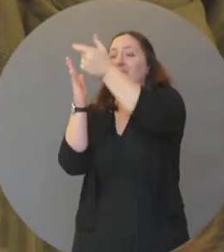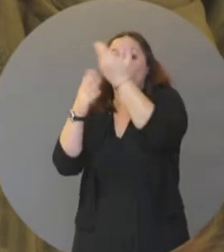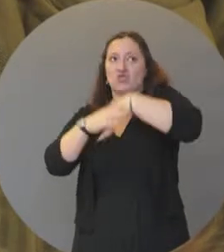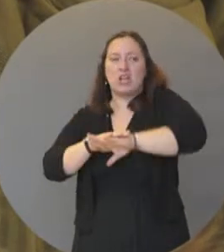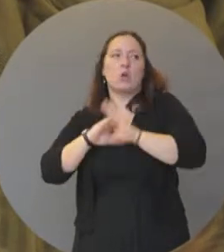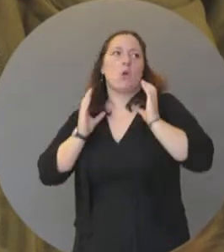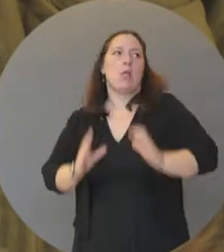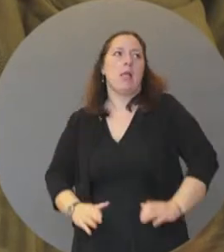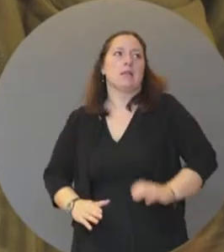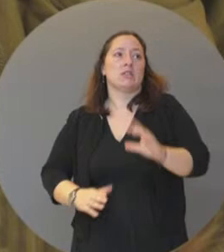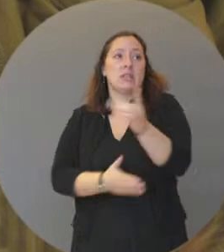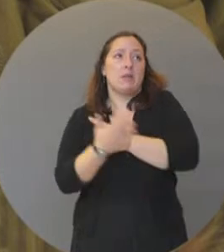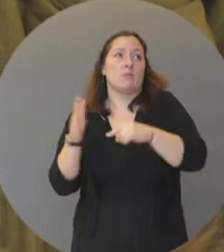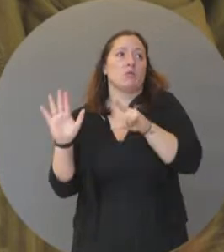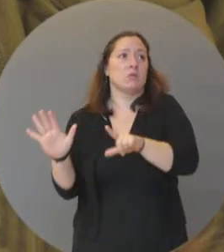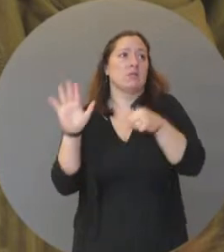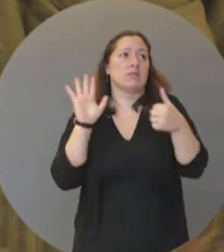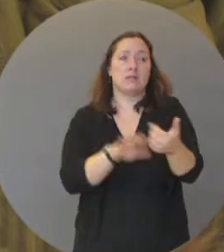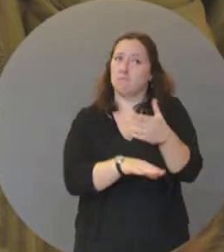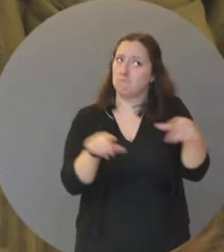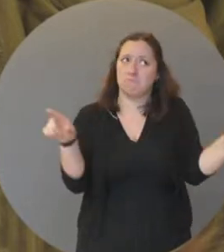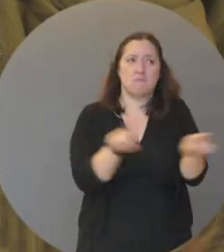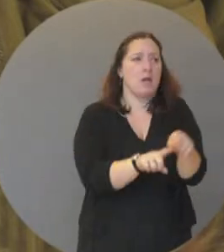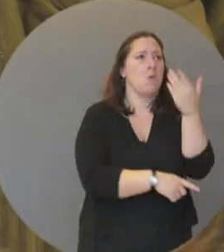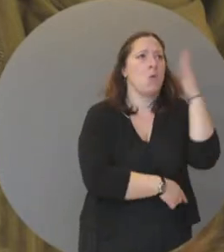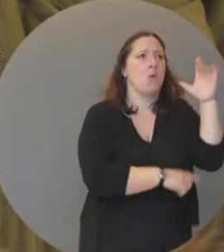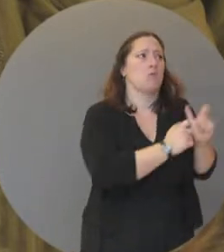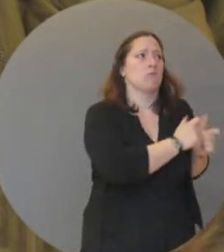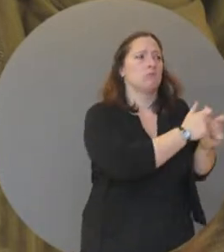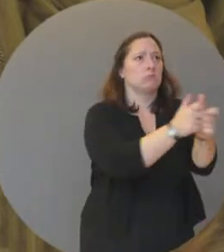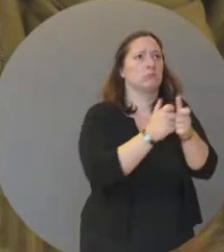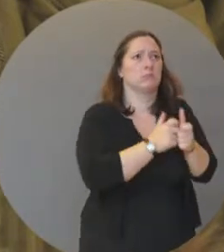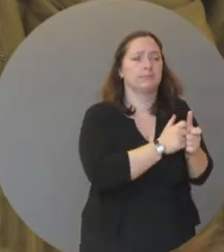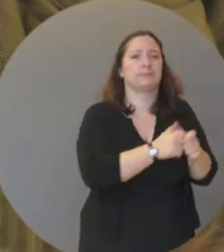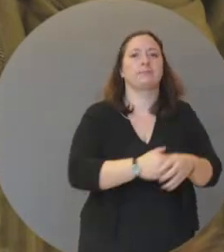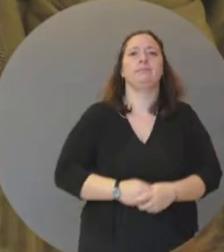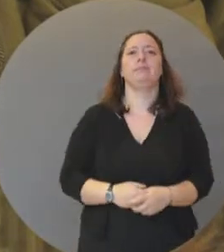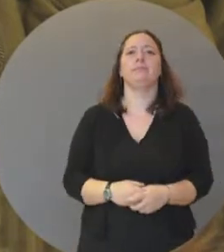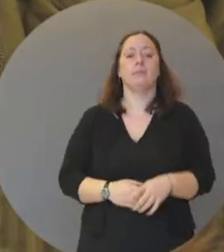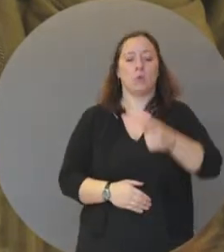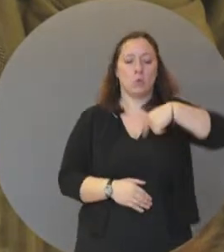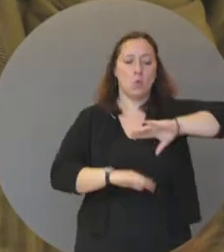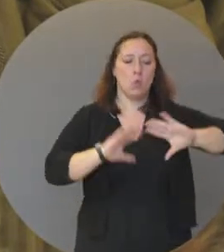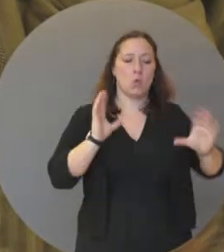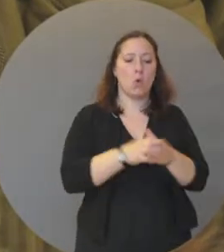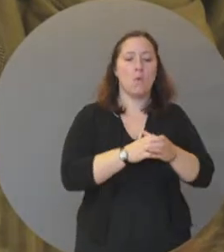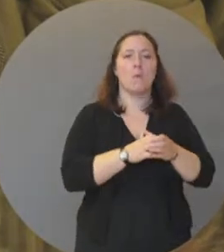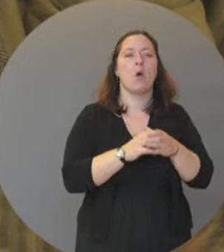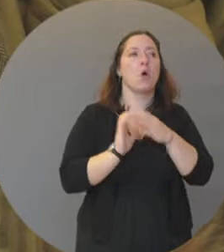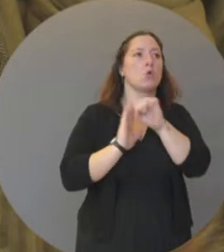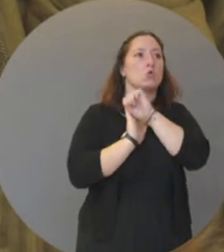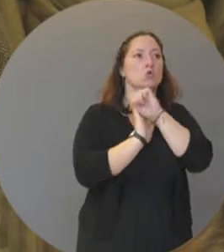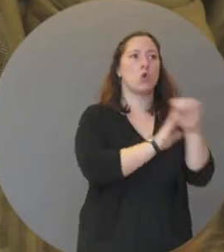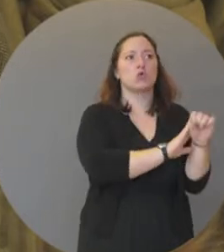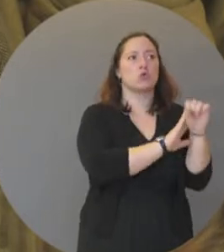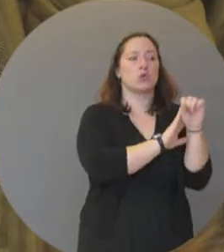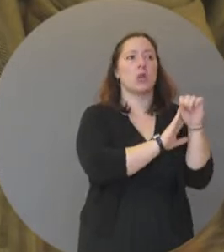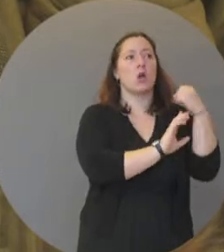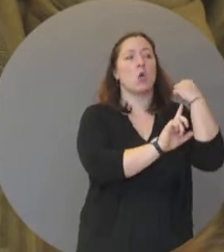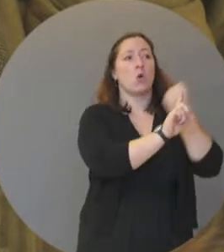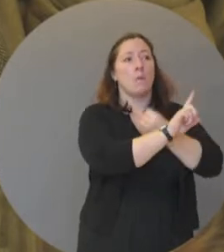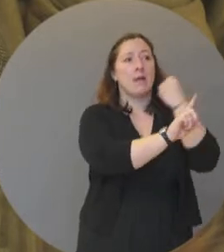Seine-Maritime comme l'ont fait d'autres collectivités notre groupe de la gauche combative communiste et républicaine